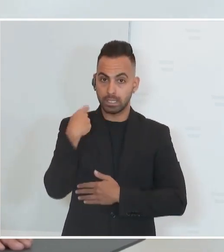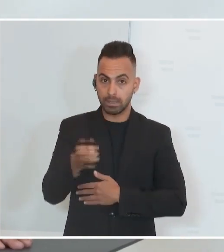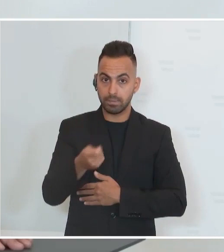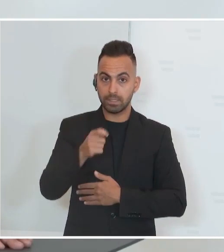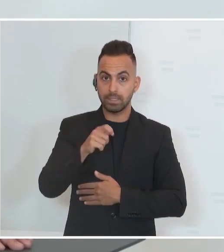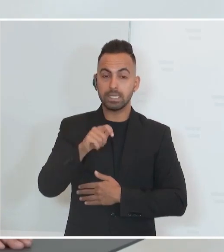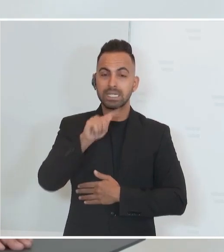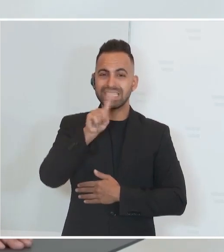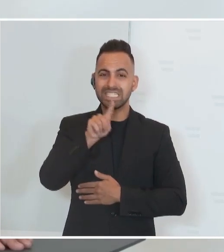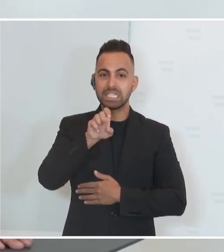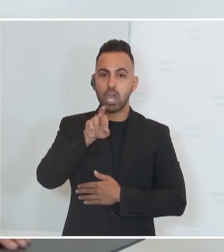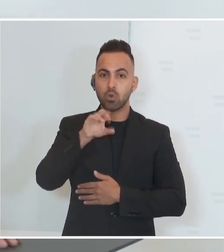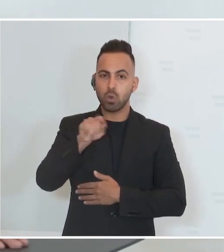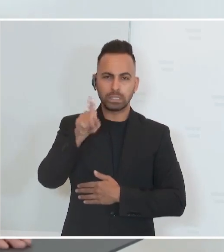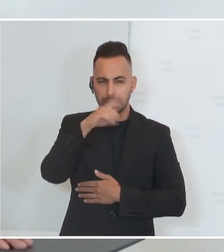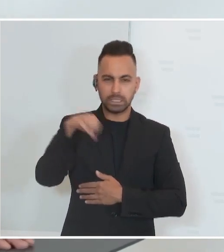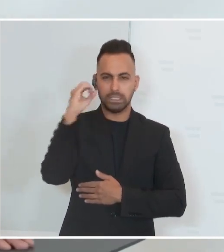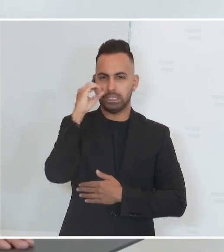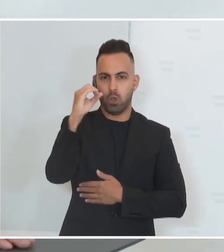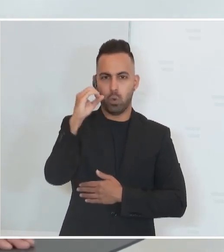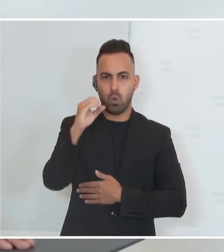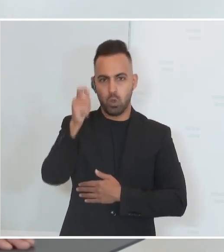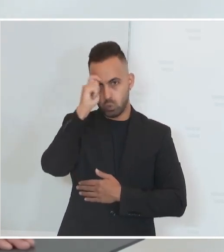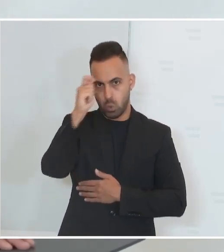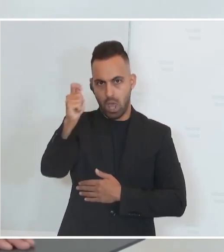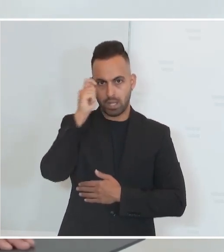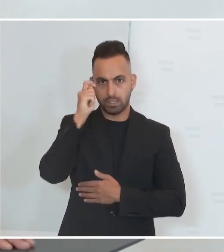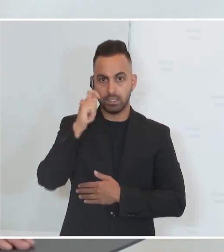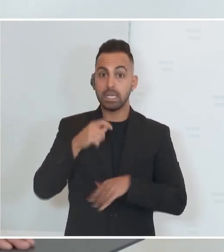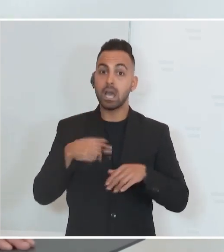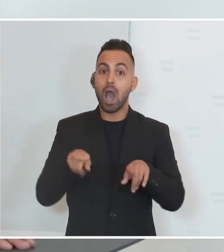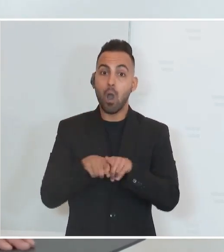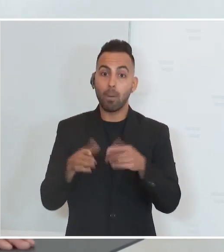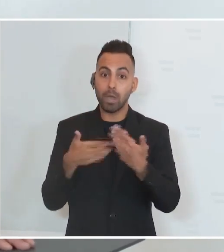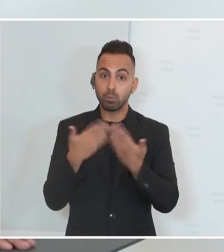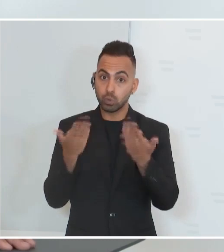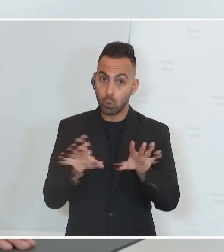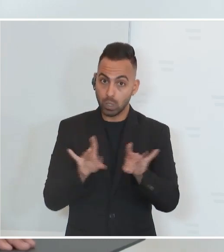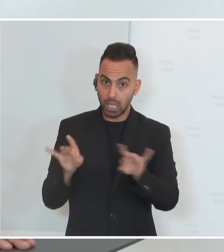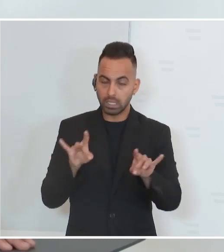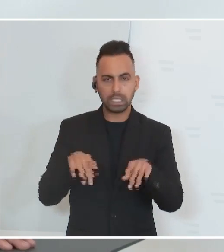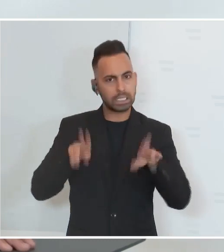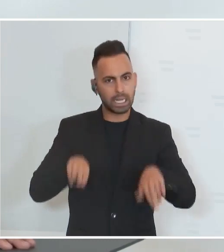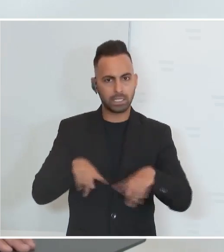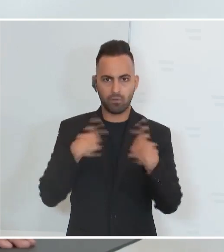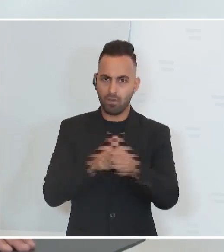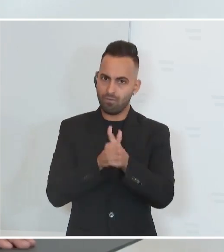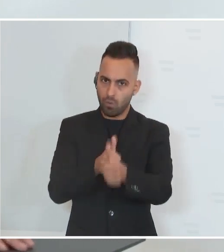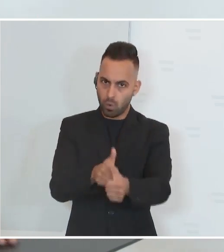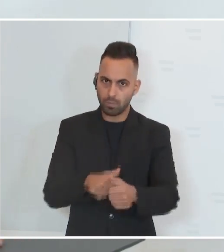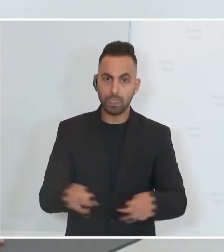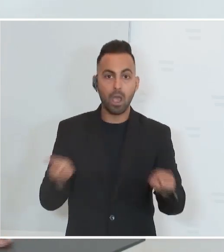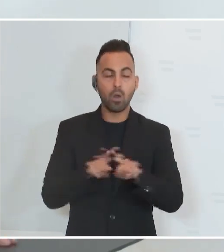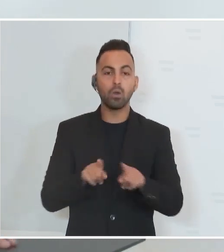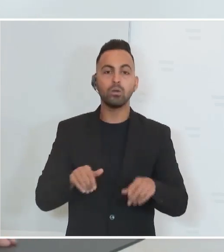elismerte, néha előfordul, hogy félreérthetően fogalmaz. Ezzel nagy vitát kiváltó tusványosi